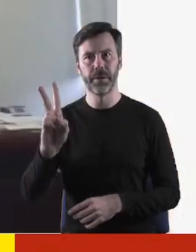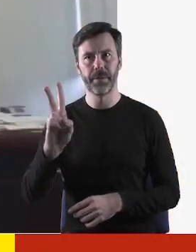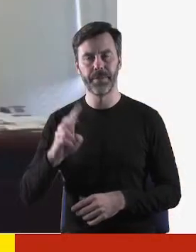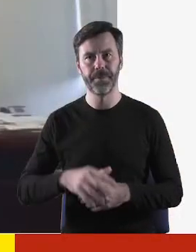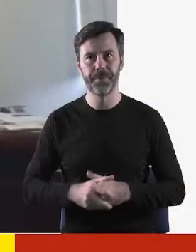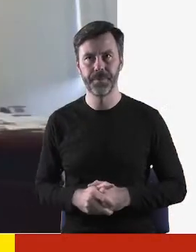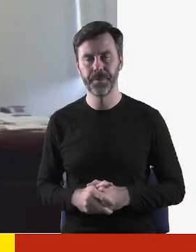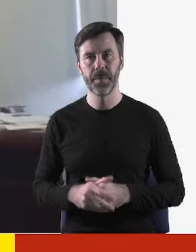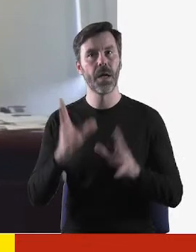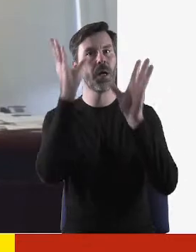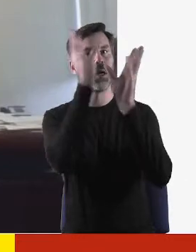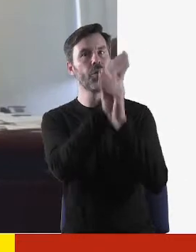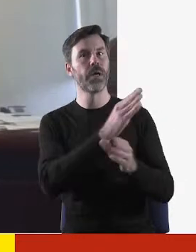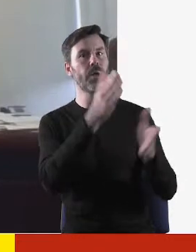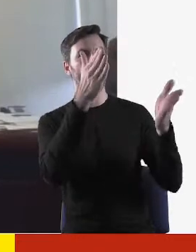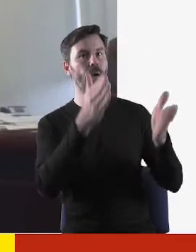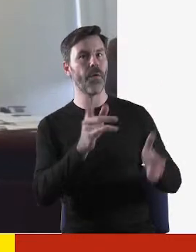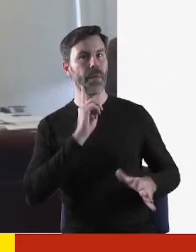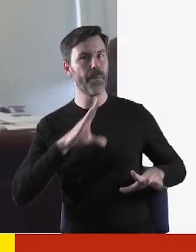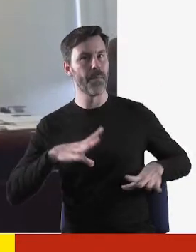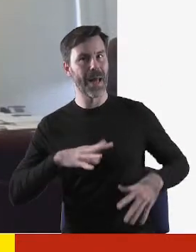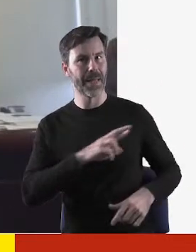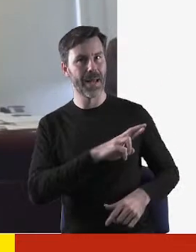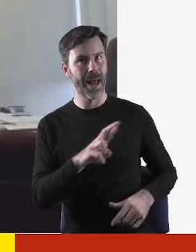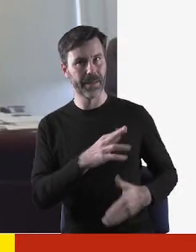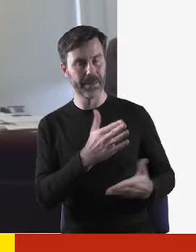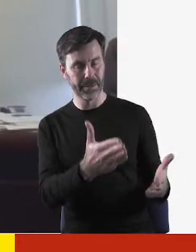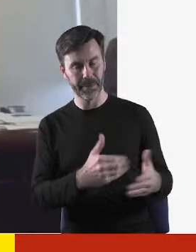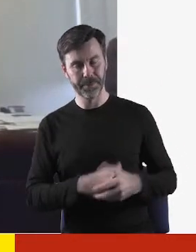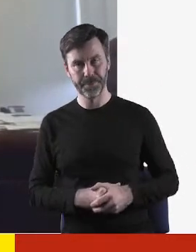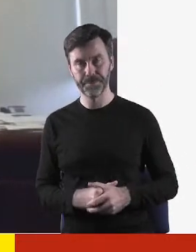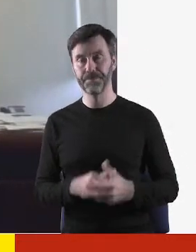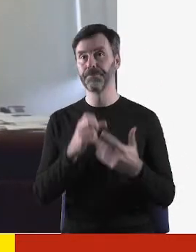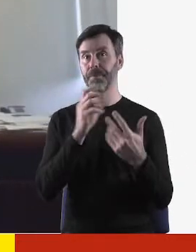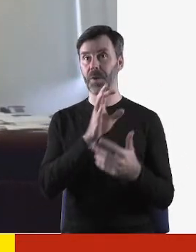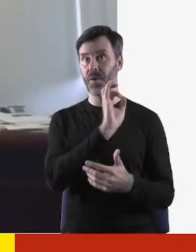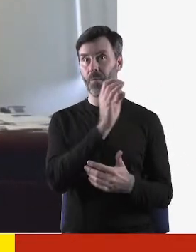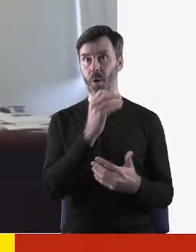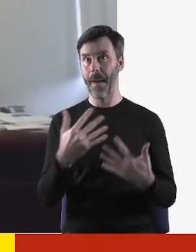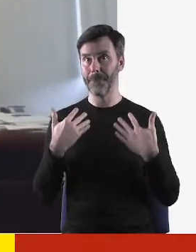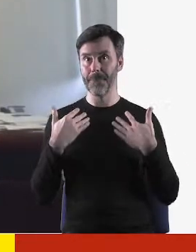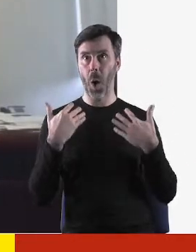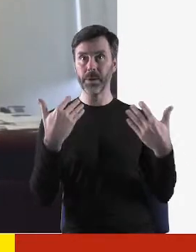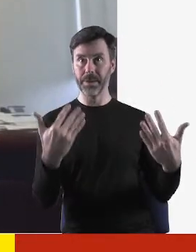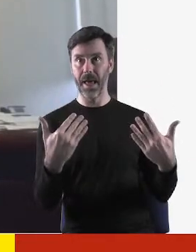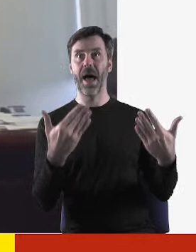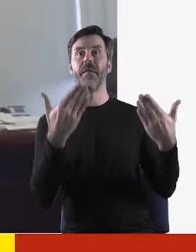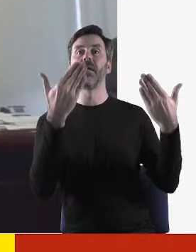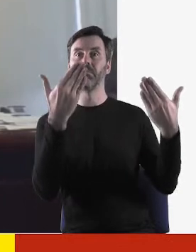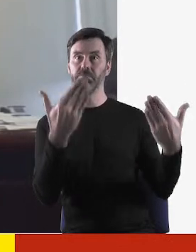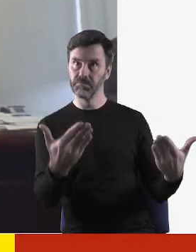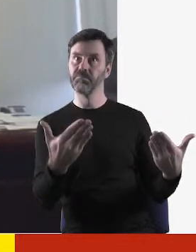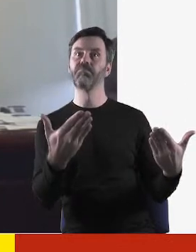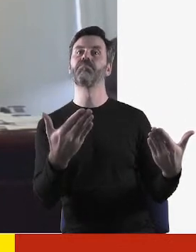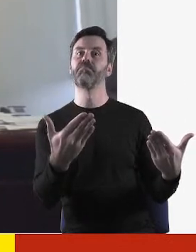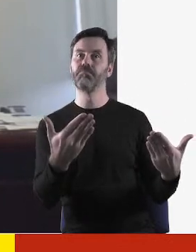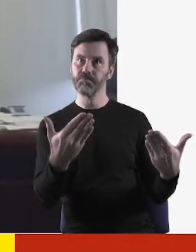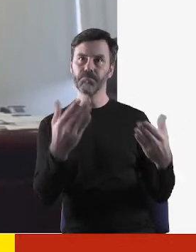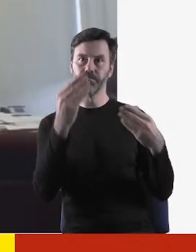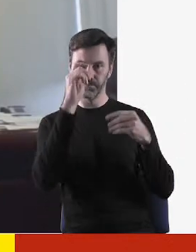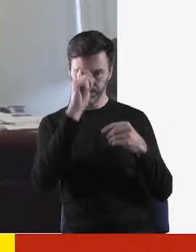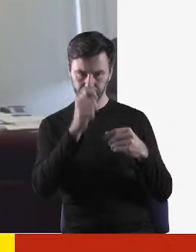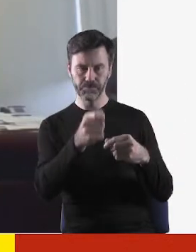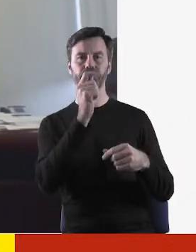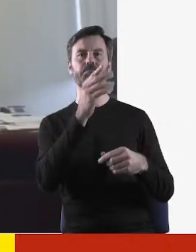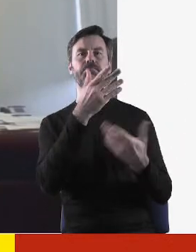Szanowny panie radny, no oczywiście postawa chwalebna, jeżeli chodzi o szczepienia, o chęć szczepień,